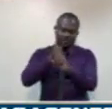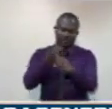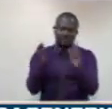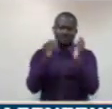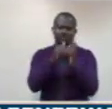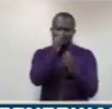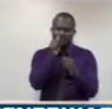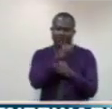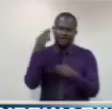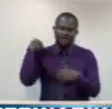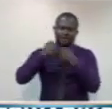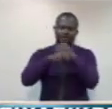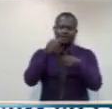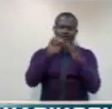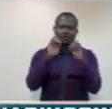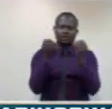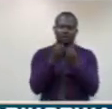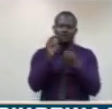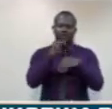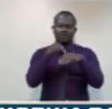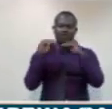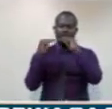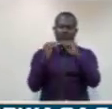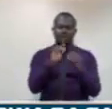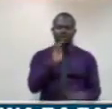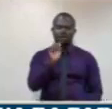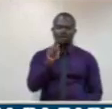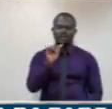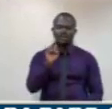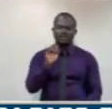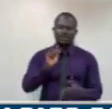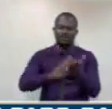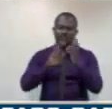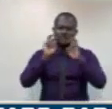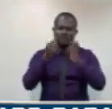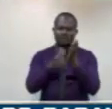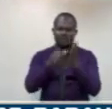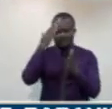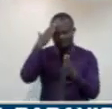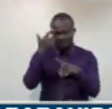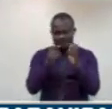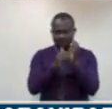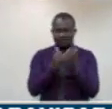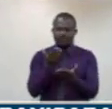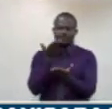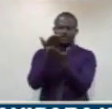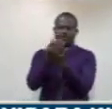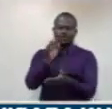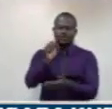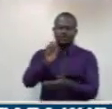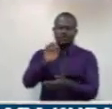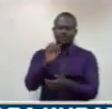ndetse umunyamabanga nshingwabikorwa w'uyu muryango ku rwego rw'igihugu Bakina Ismail yemeza ko iki kibazo bakizi kandi bakigejeje kuri